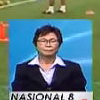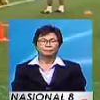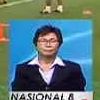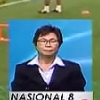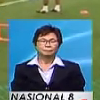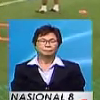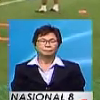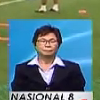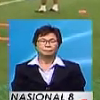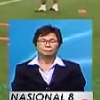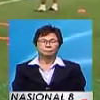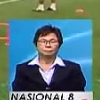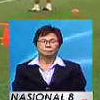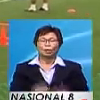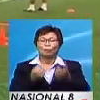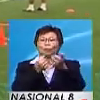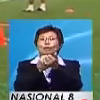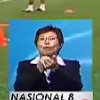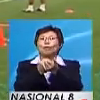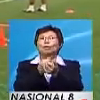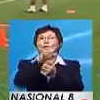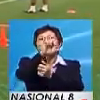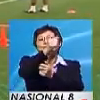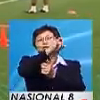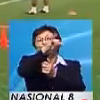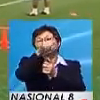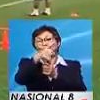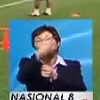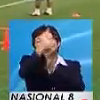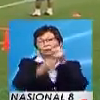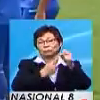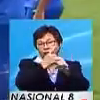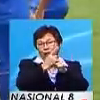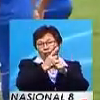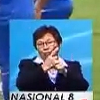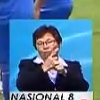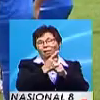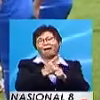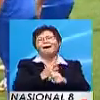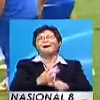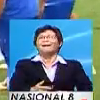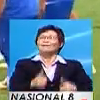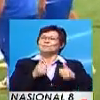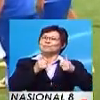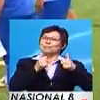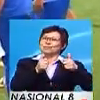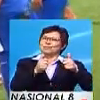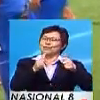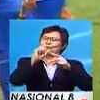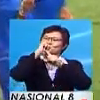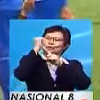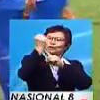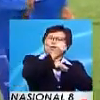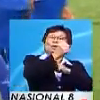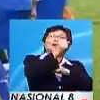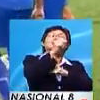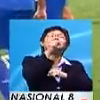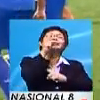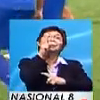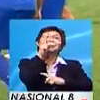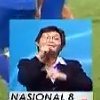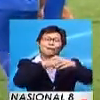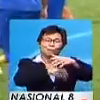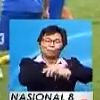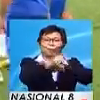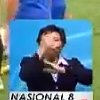ini penajaan bernilai R juta R setahun itu memberi nafas baru kepada persatuan bola sepak Kedah kfa untuk